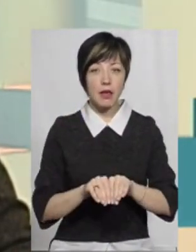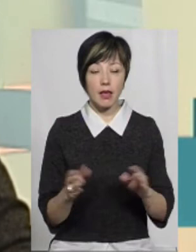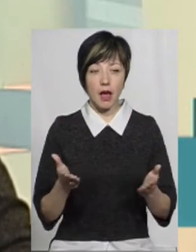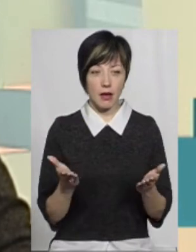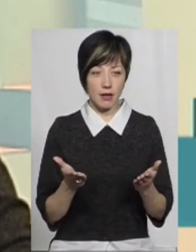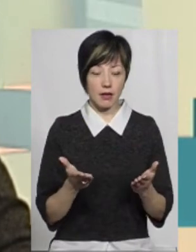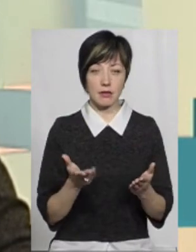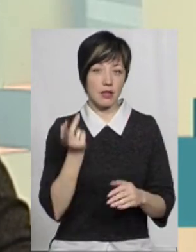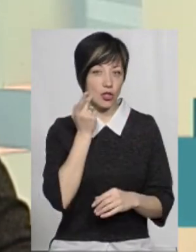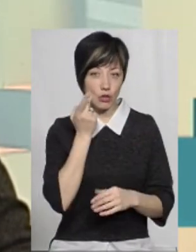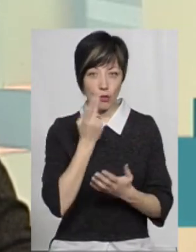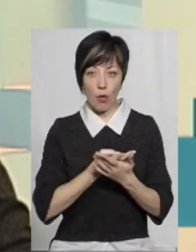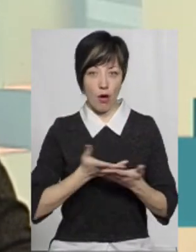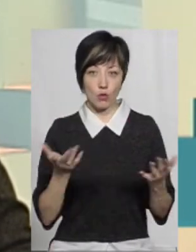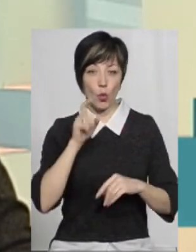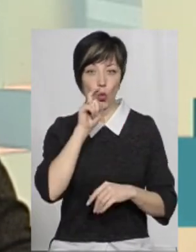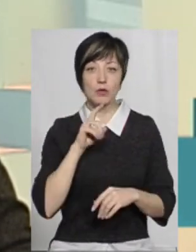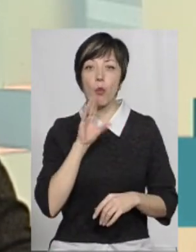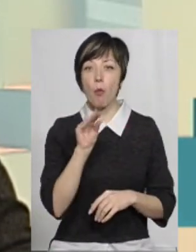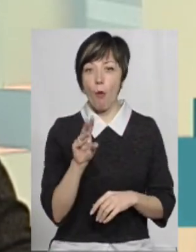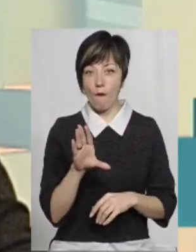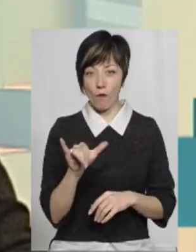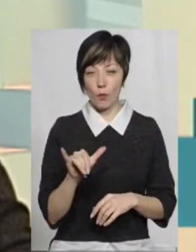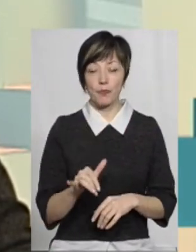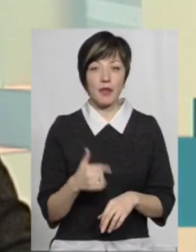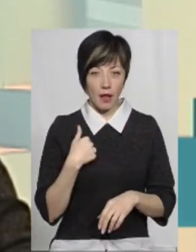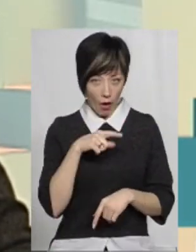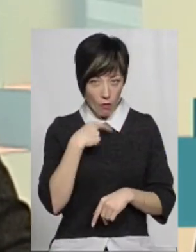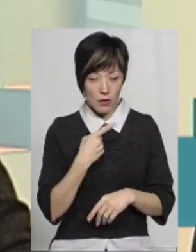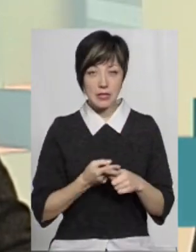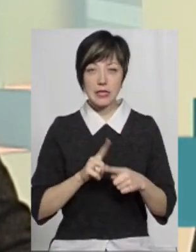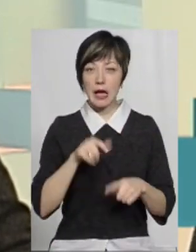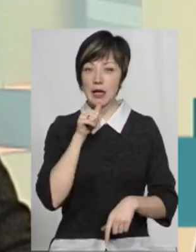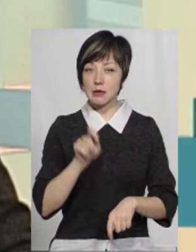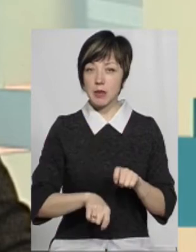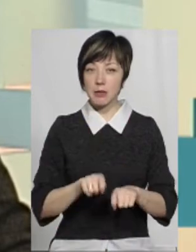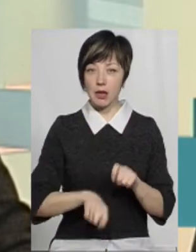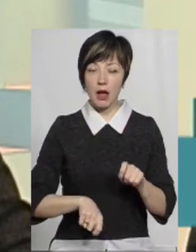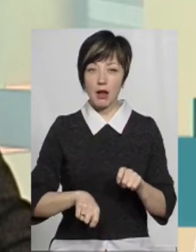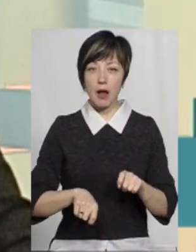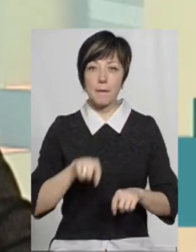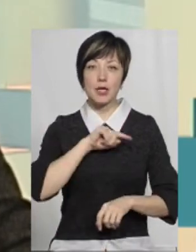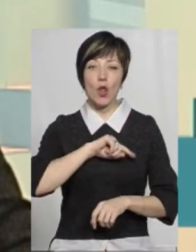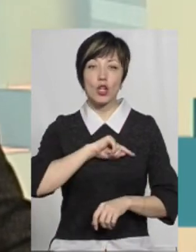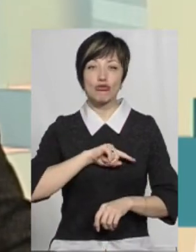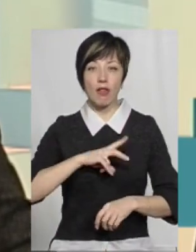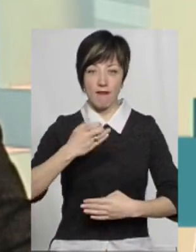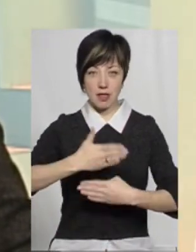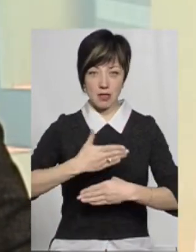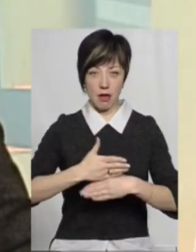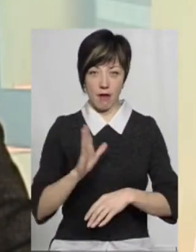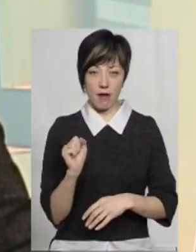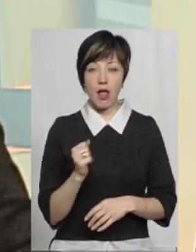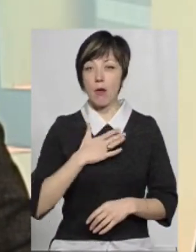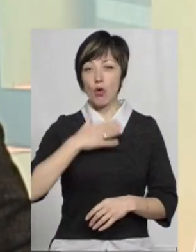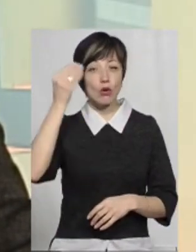які, ну, традиційно показує українську мову. Як я казав, що це експериментальна екшен, психологічна. І,